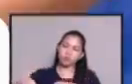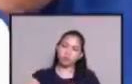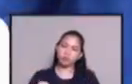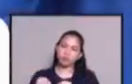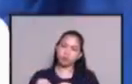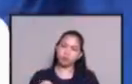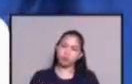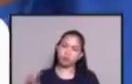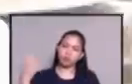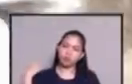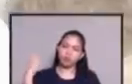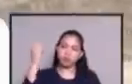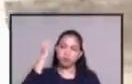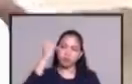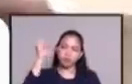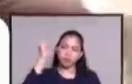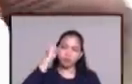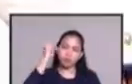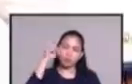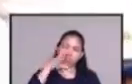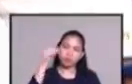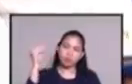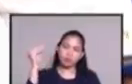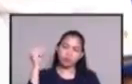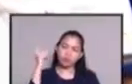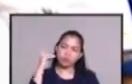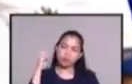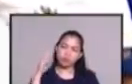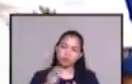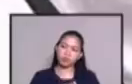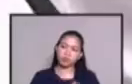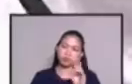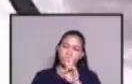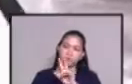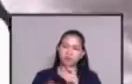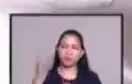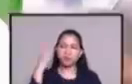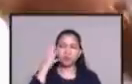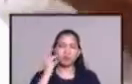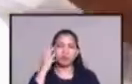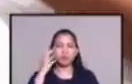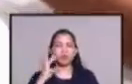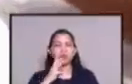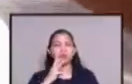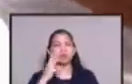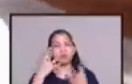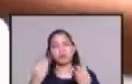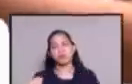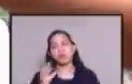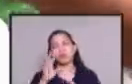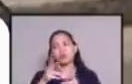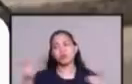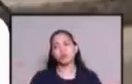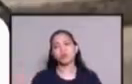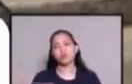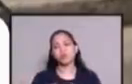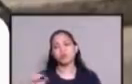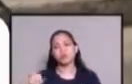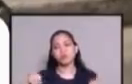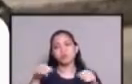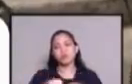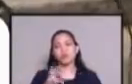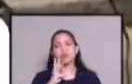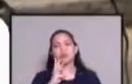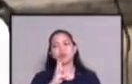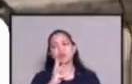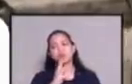si Nachel Jokno, Samira Gutok at Romulo Makalintal. Nataon namang nakakaranas ng water interruption ang lugar kaya ang isyu sa tubig ang